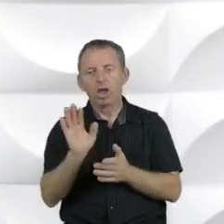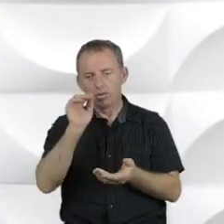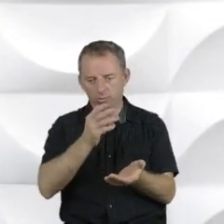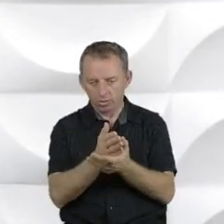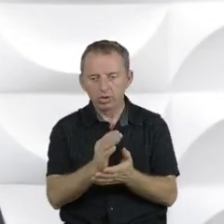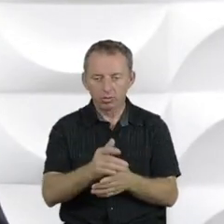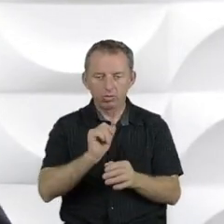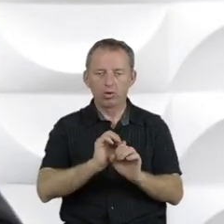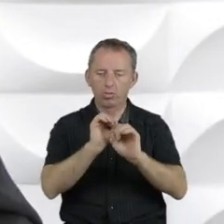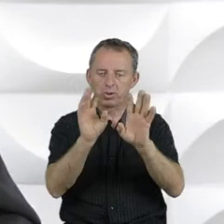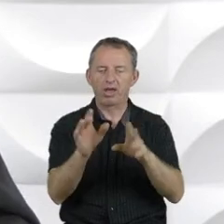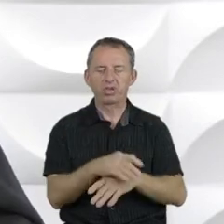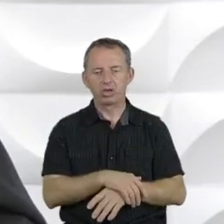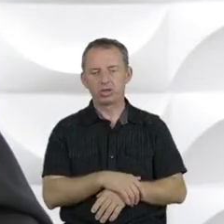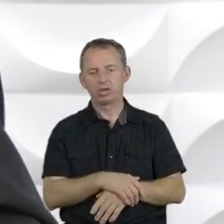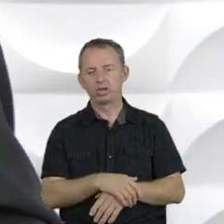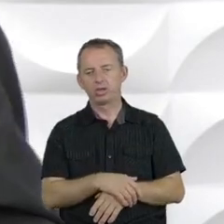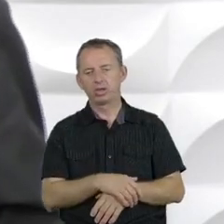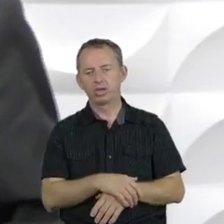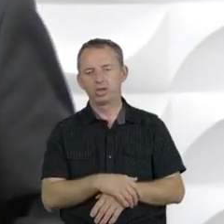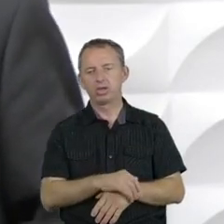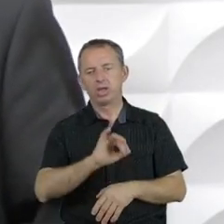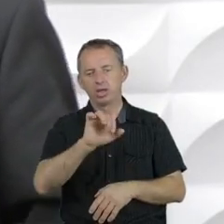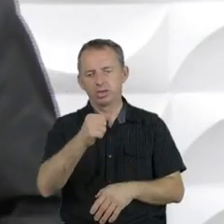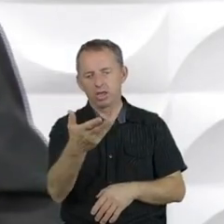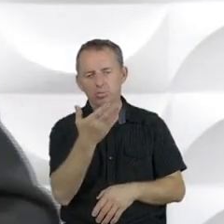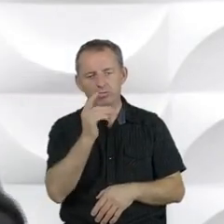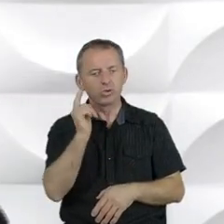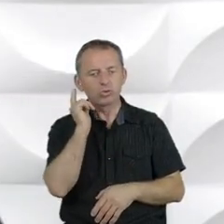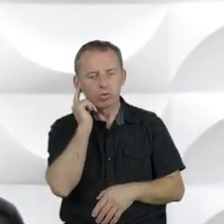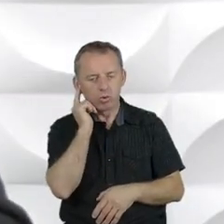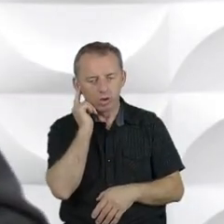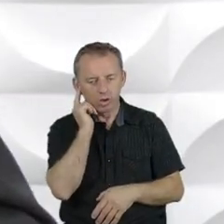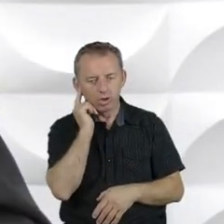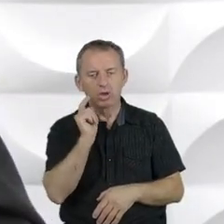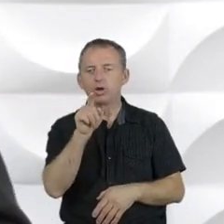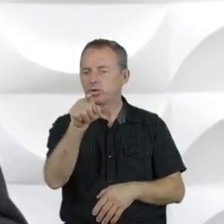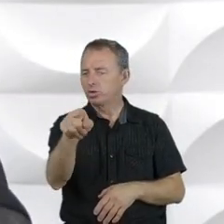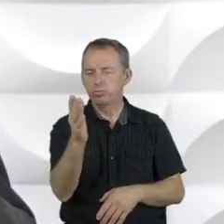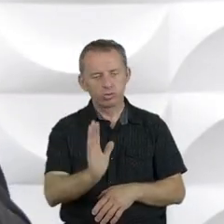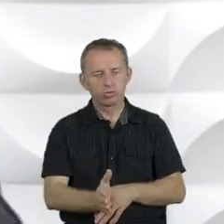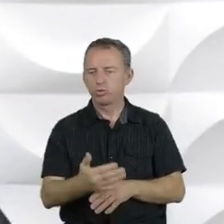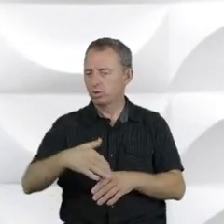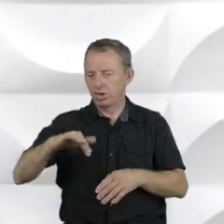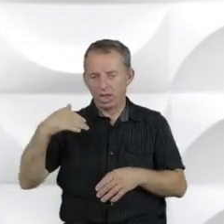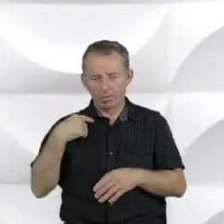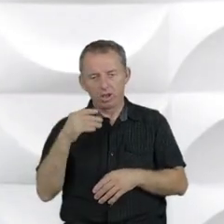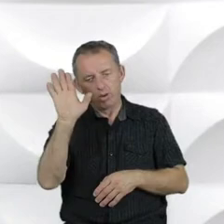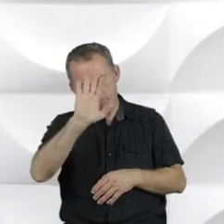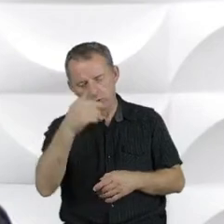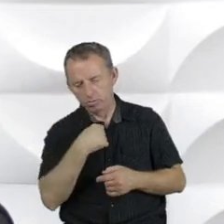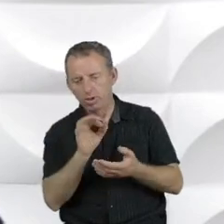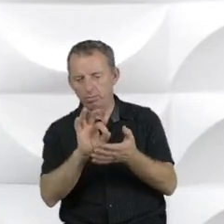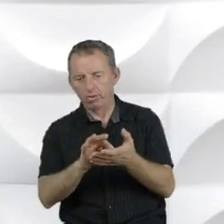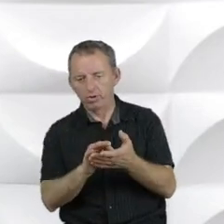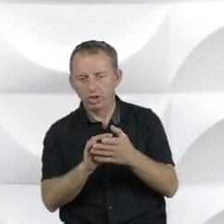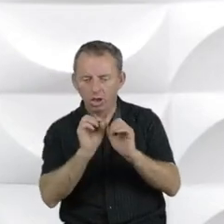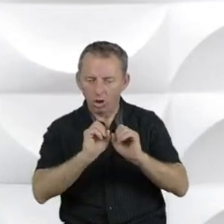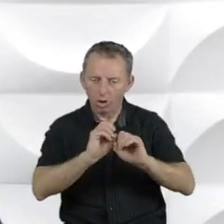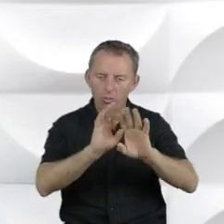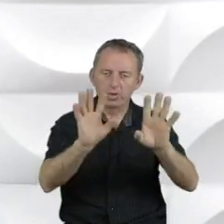objawił. A Jan mówi, słuchaj, ciebie już nie było. Bóg mi pewne rzeczy objawił